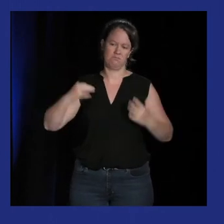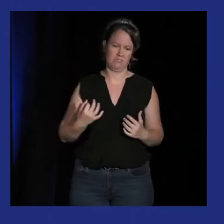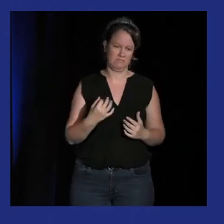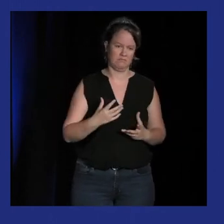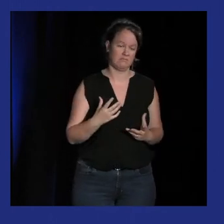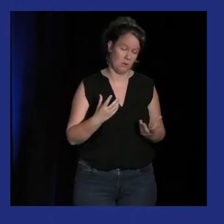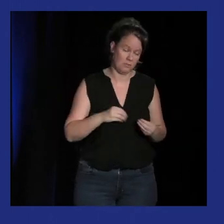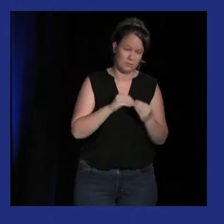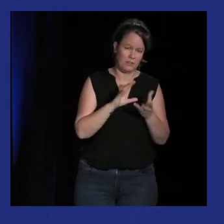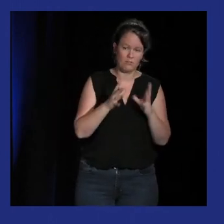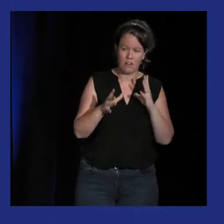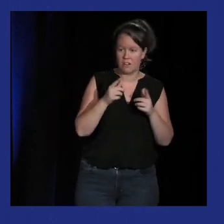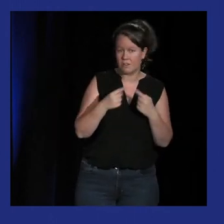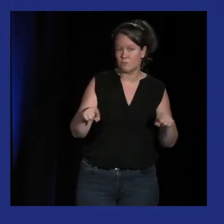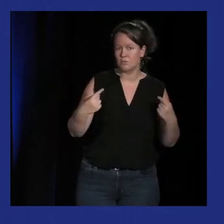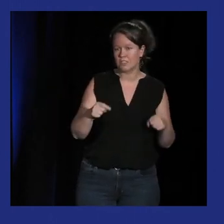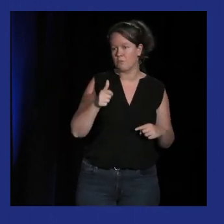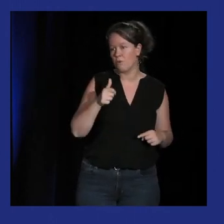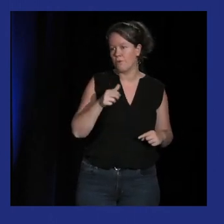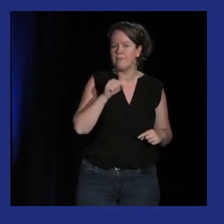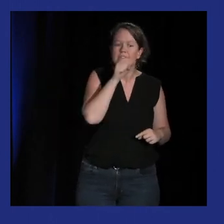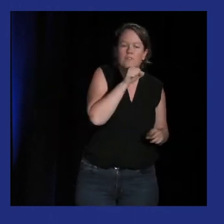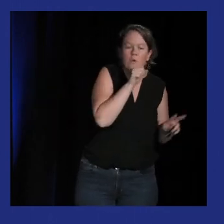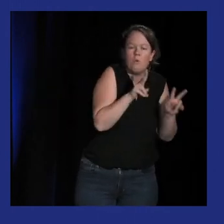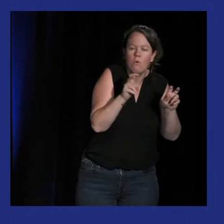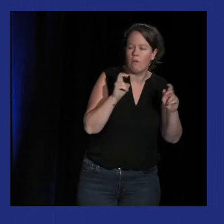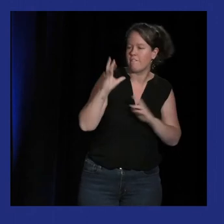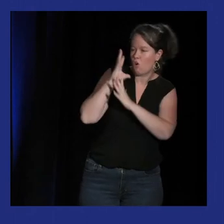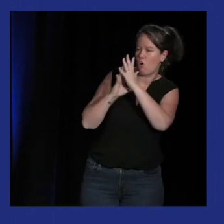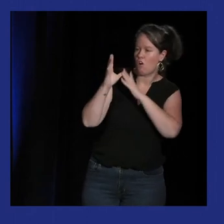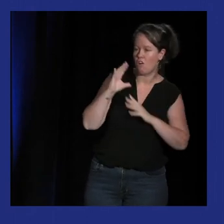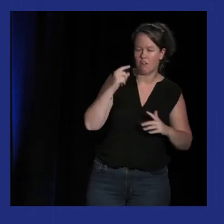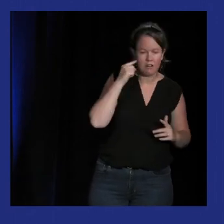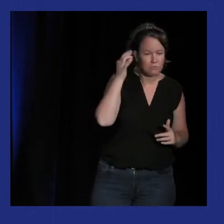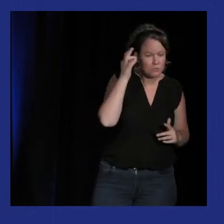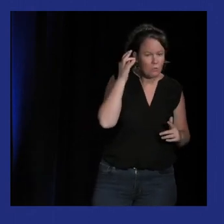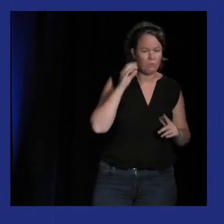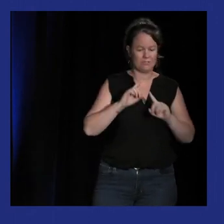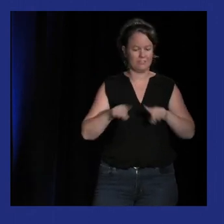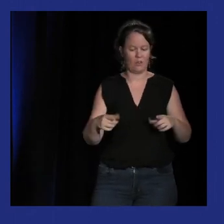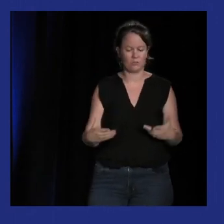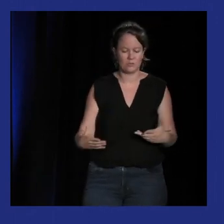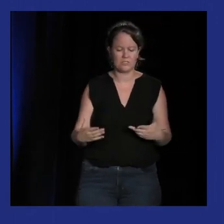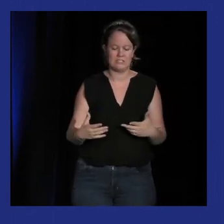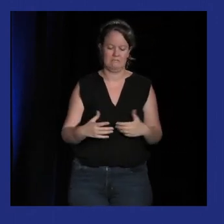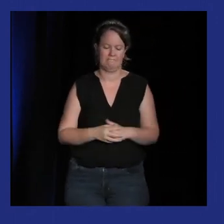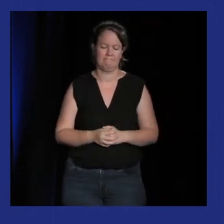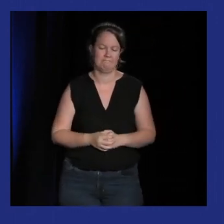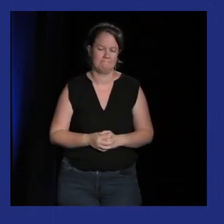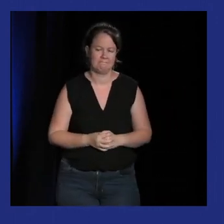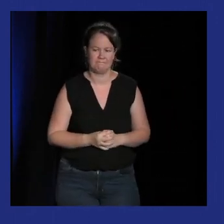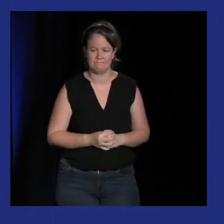vieilles enfin des titres des titres où effectivement les sonorités utilisées étaient pas forcément très modernes